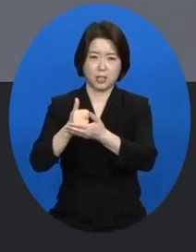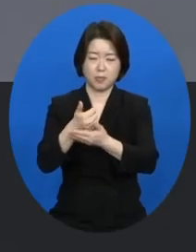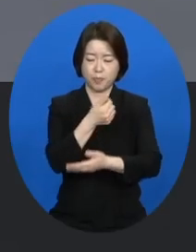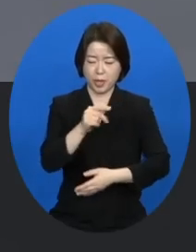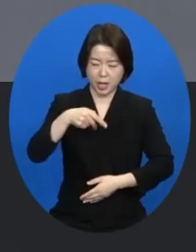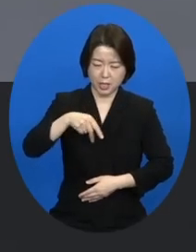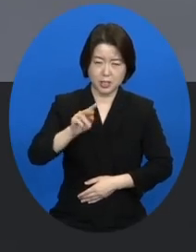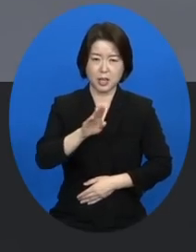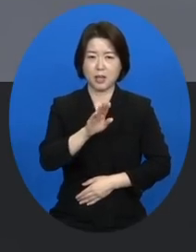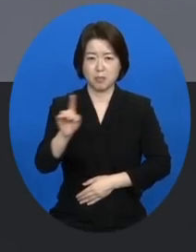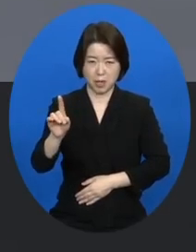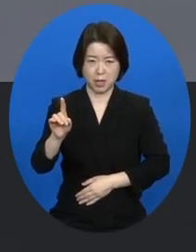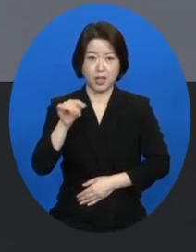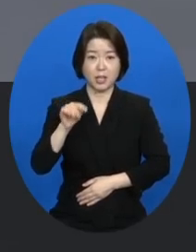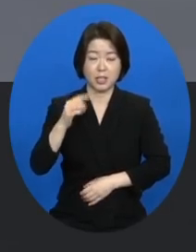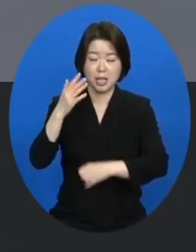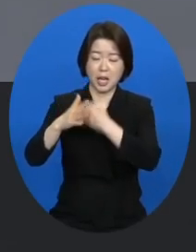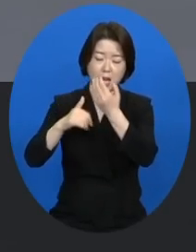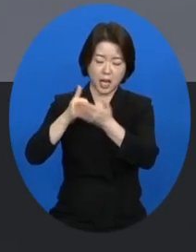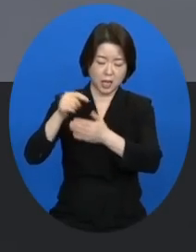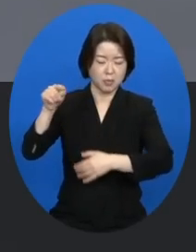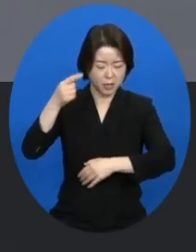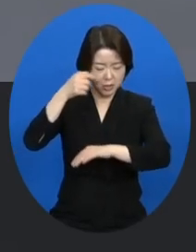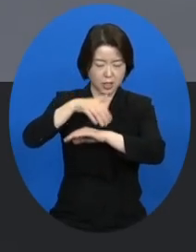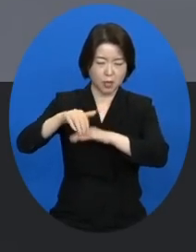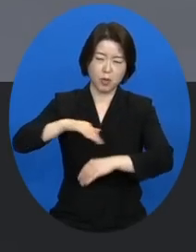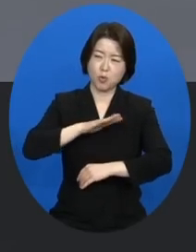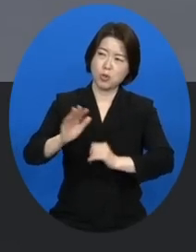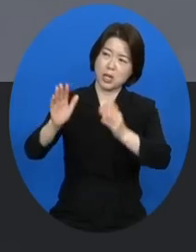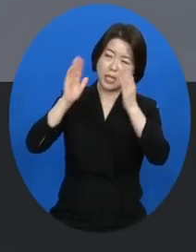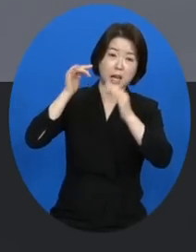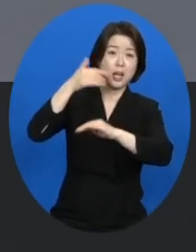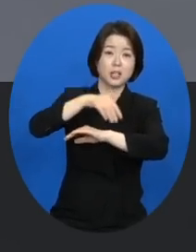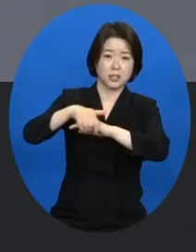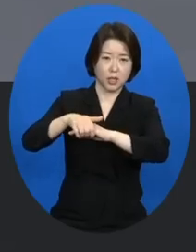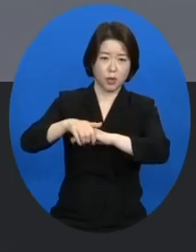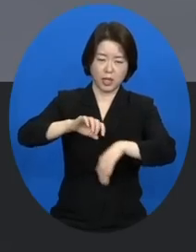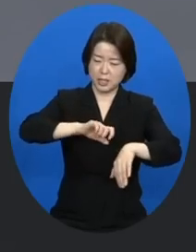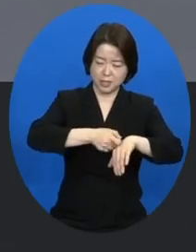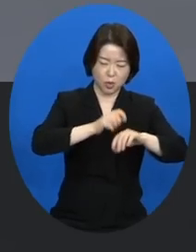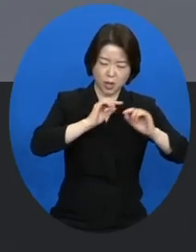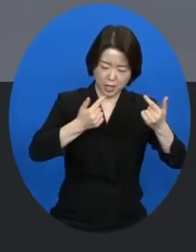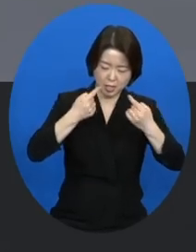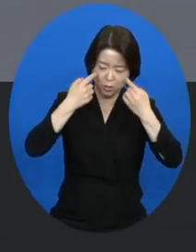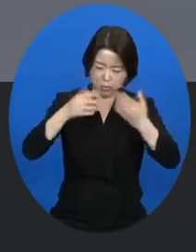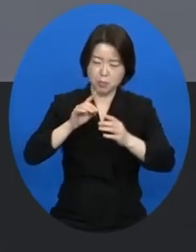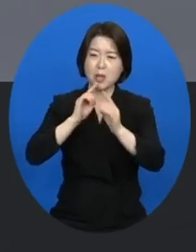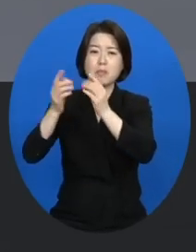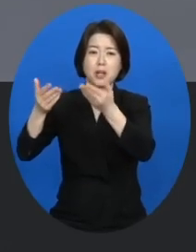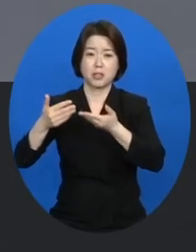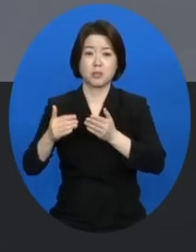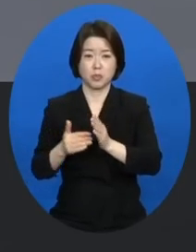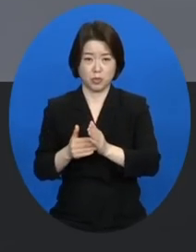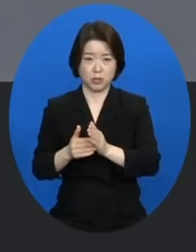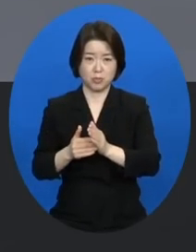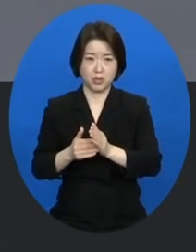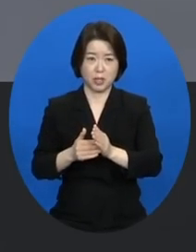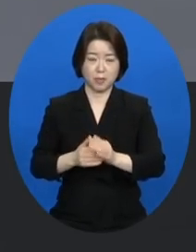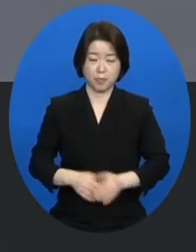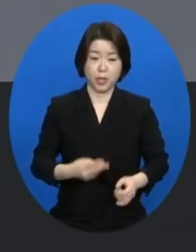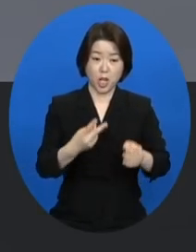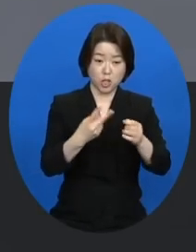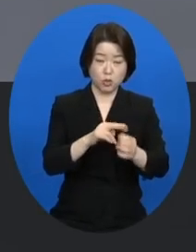하여 있습니다. 하나님의 우리를 향한 계획은 재앙이 아니라고 분명히 말씀하셨죠. 둘째